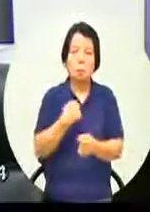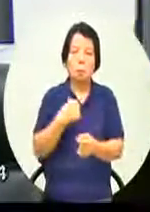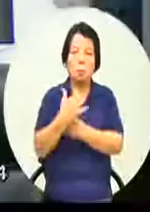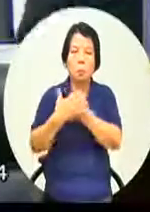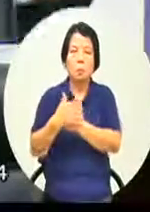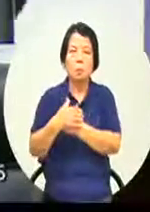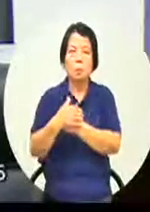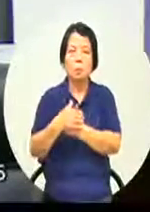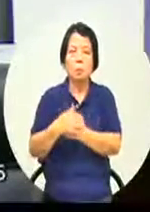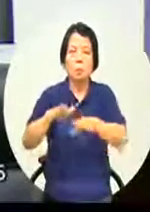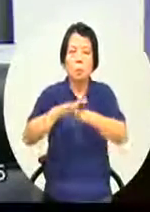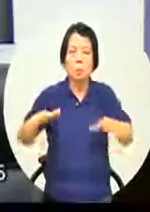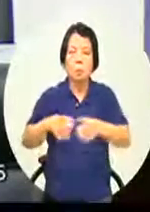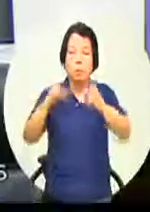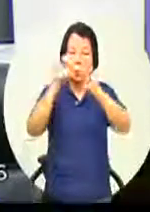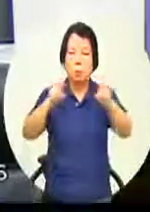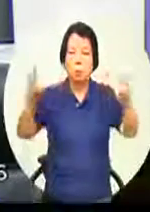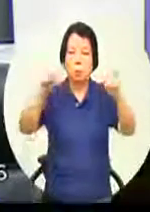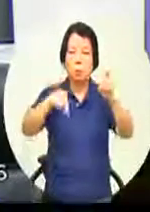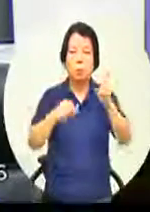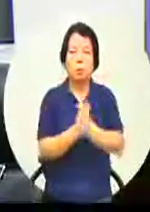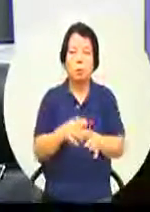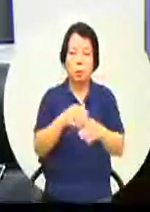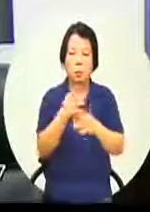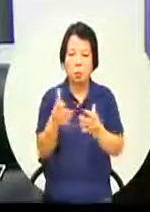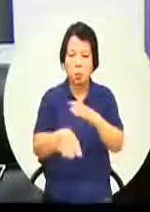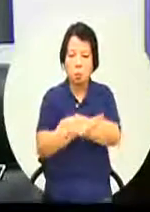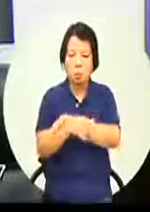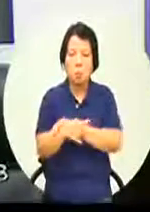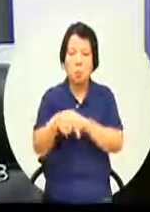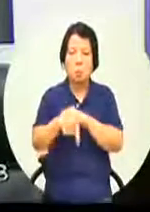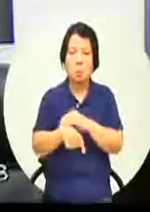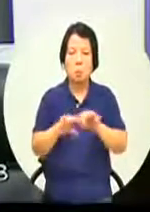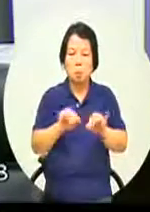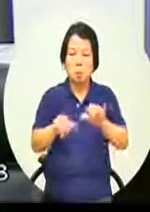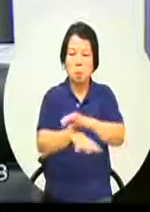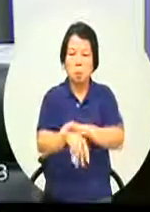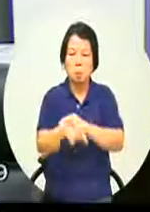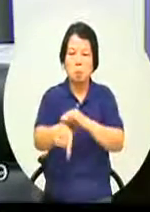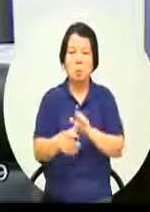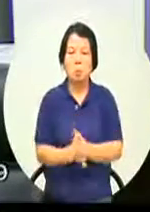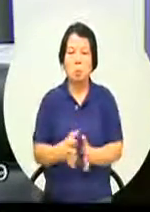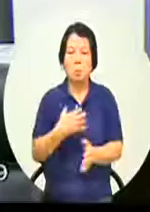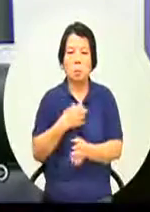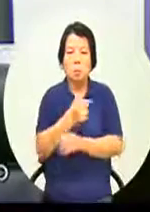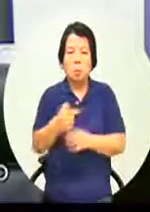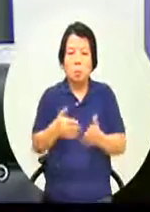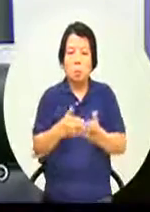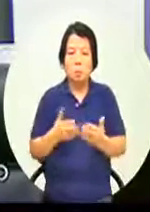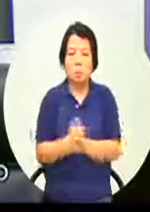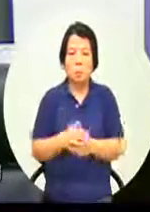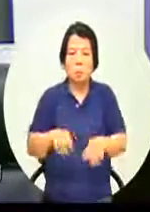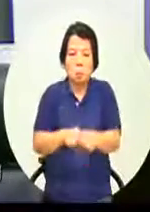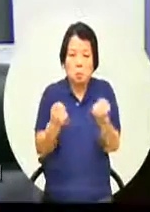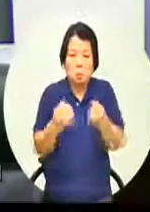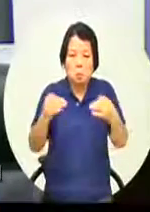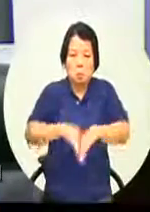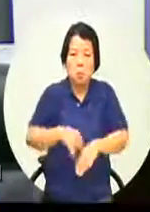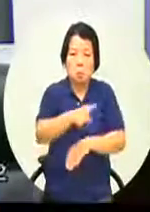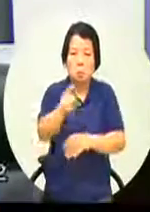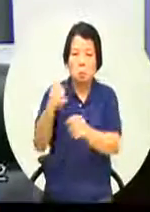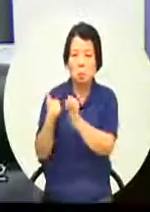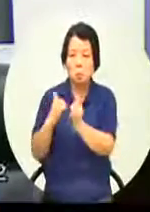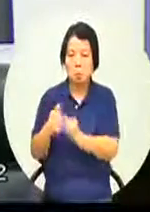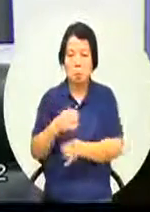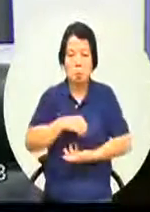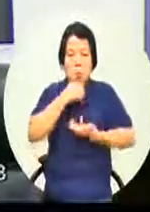宫前面那些哦掏空的这种状况哦，这个真的是很危险，什么时候要坍塌哦，真的是附近民众很担心的